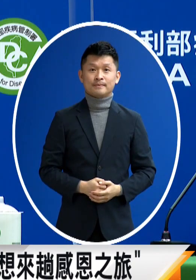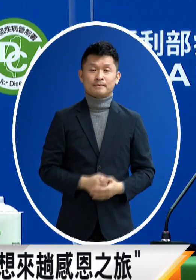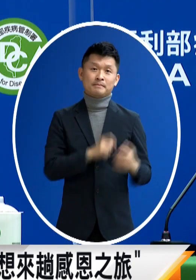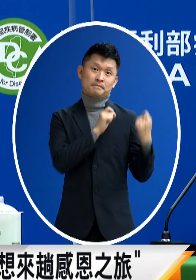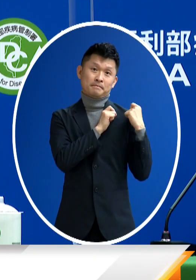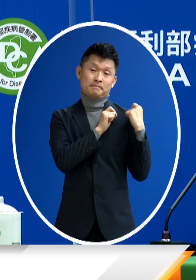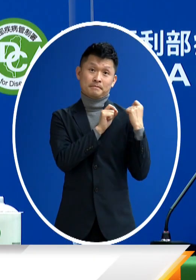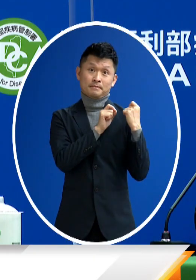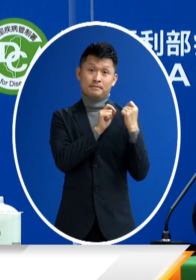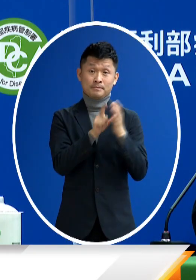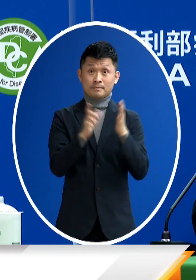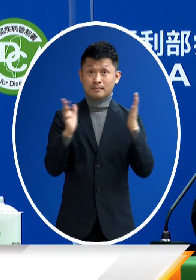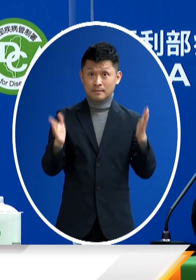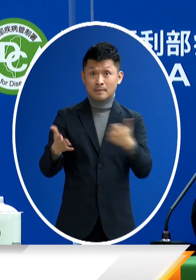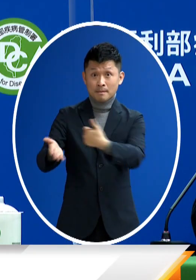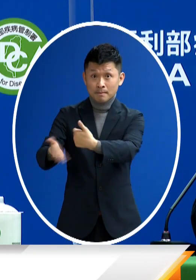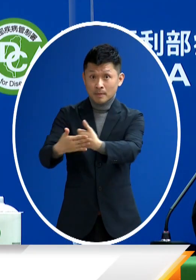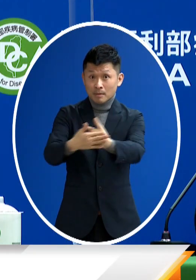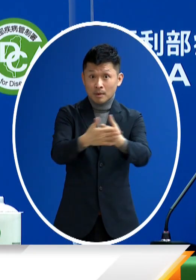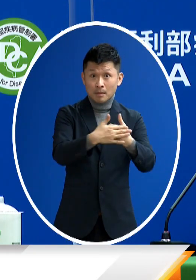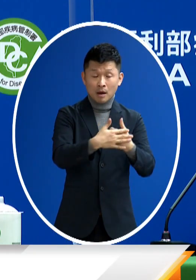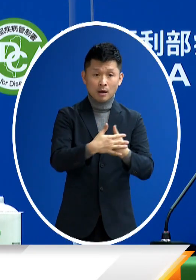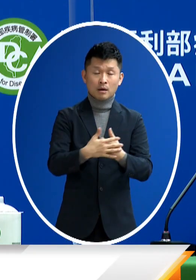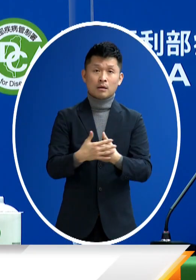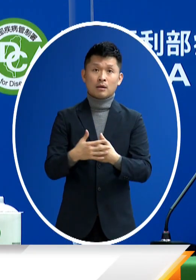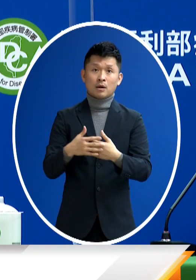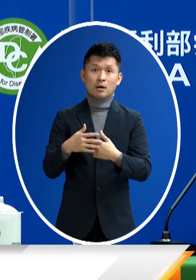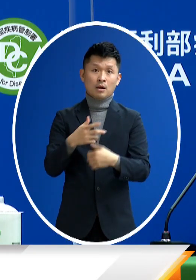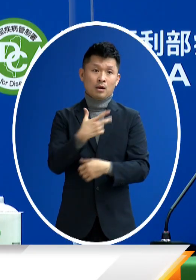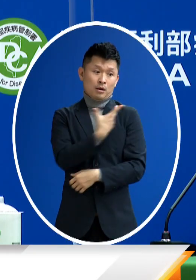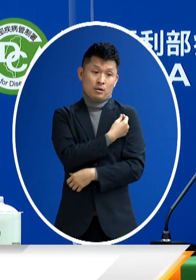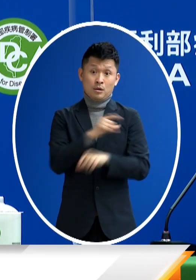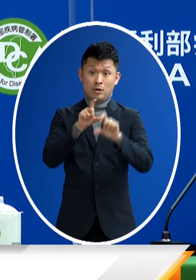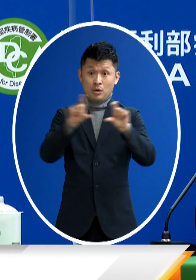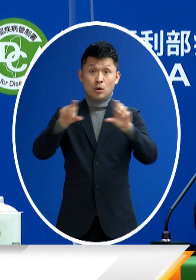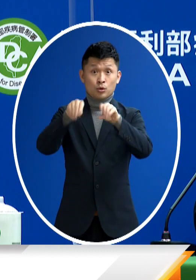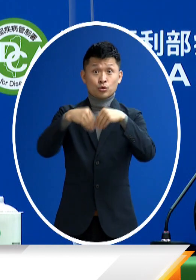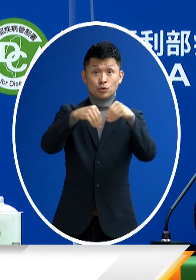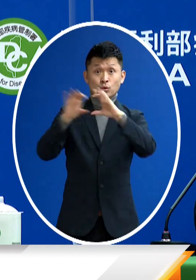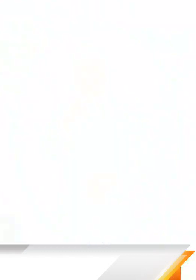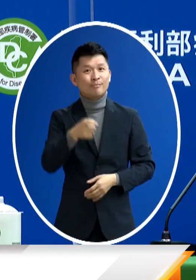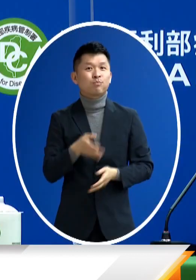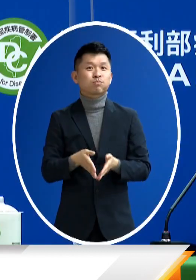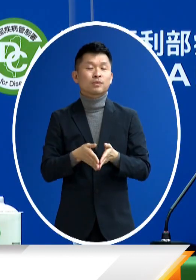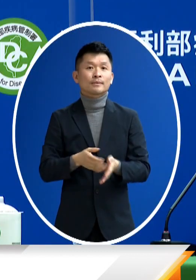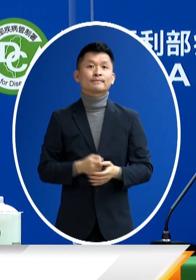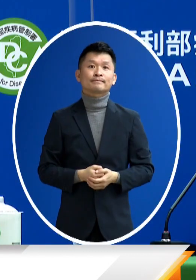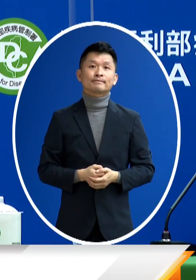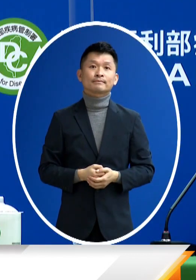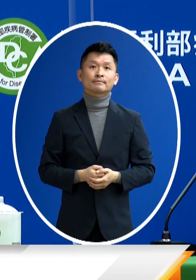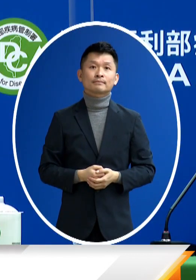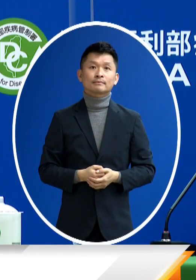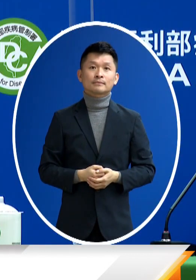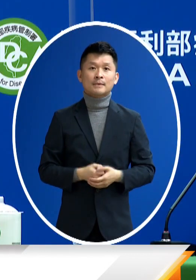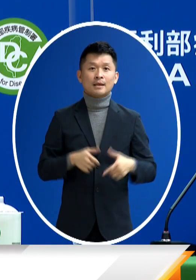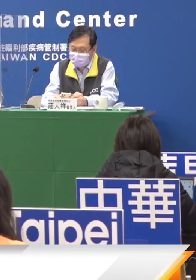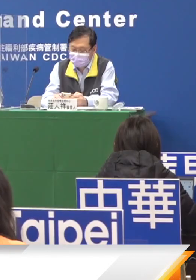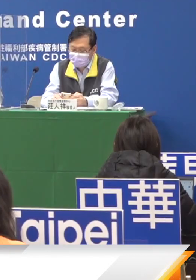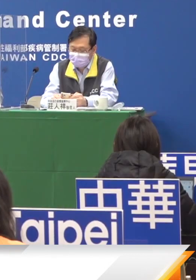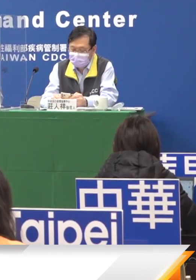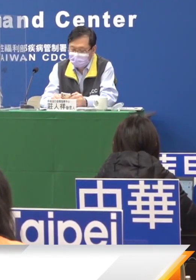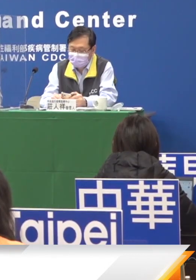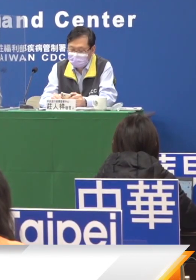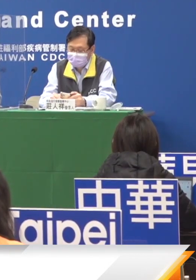这段时间协助我们赠送我们疫苗相关的国家，都是我非常想要去的地方，应该有一个感恩之旅了